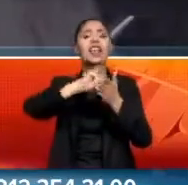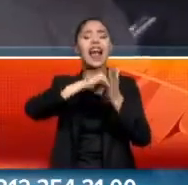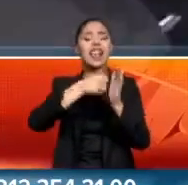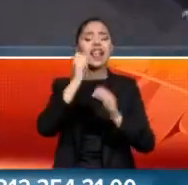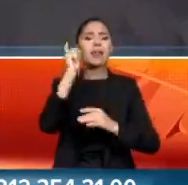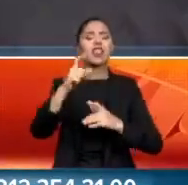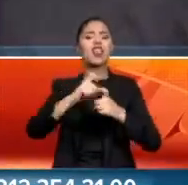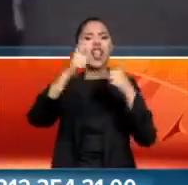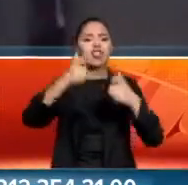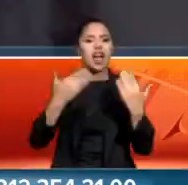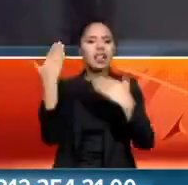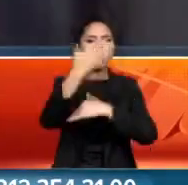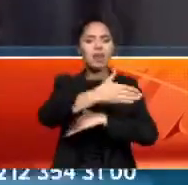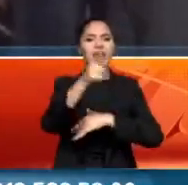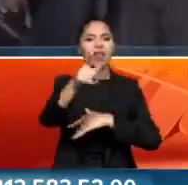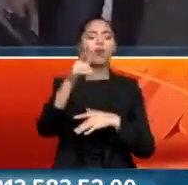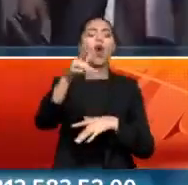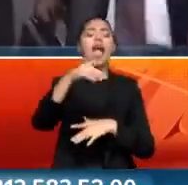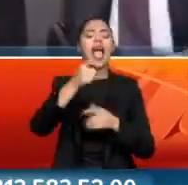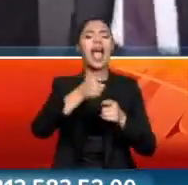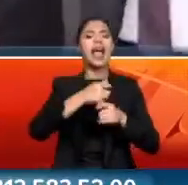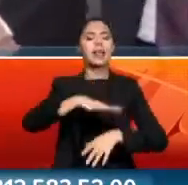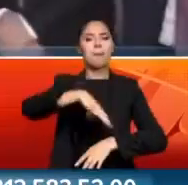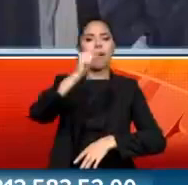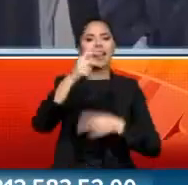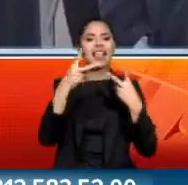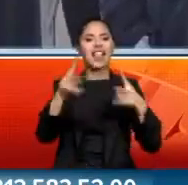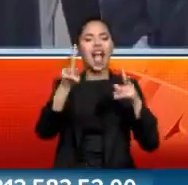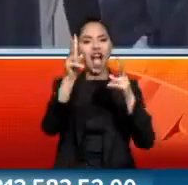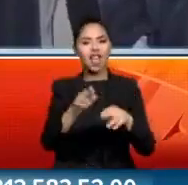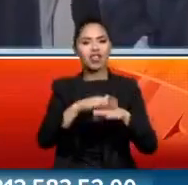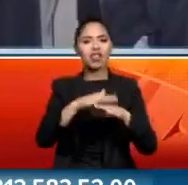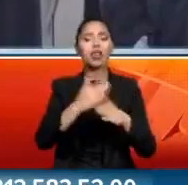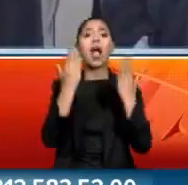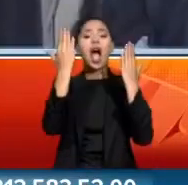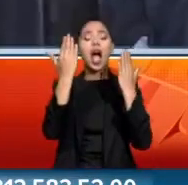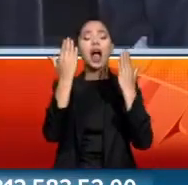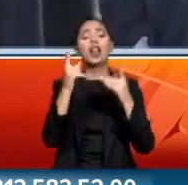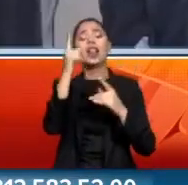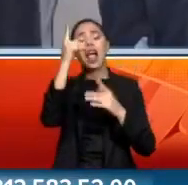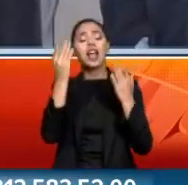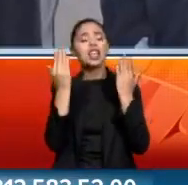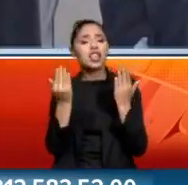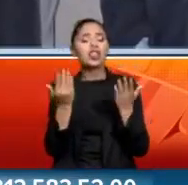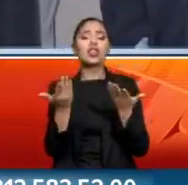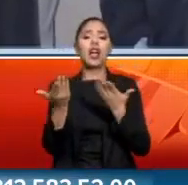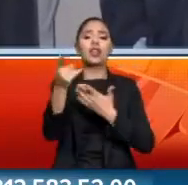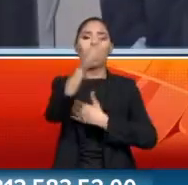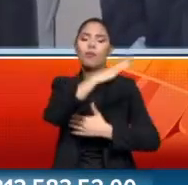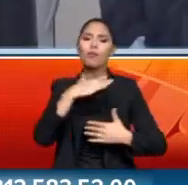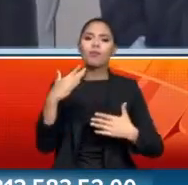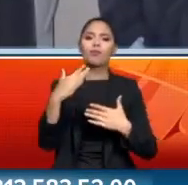gitti. Hacı Ahmet Zeylan Eğitim Merkezi'nin açılışını yaptı. Rabbim inşallah ilimlerinin